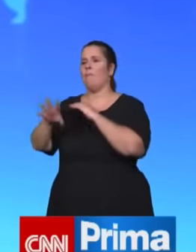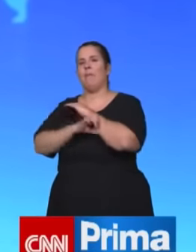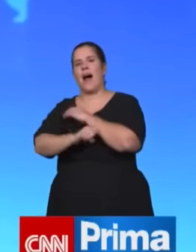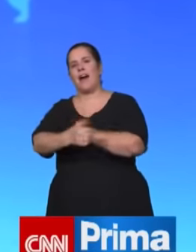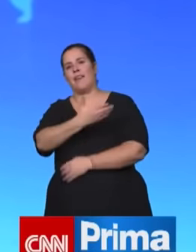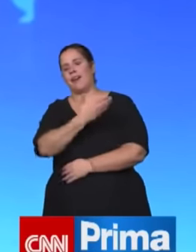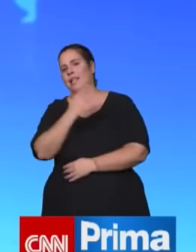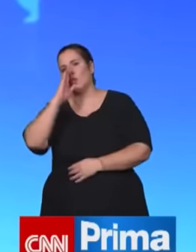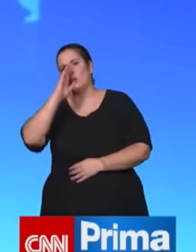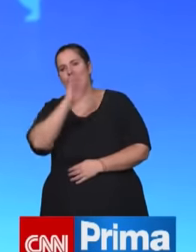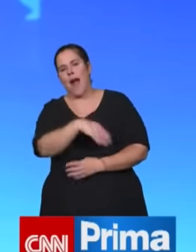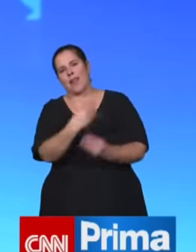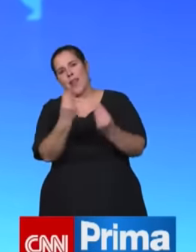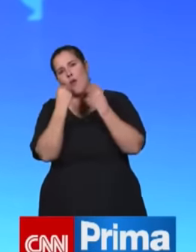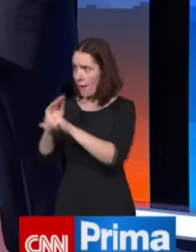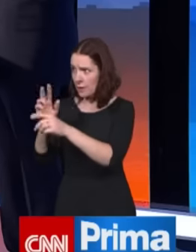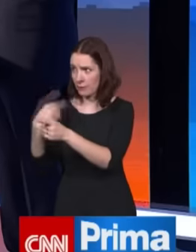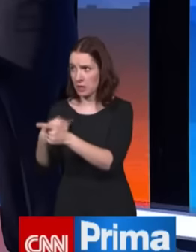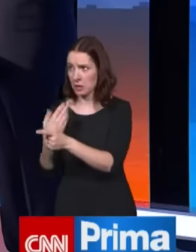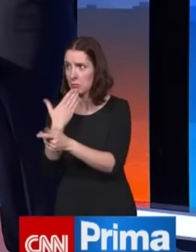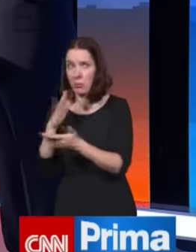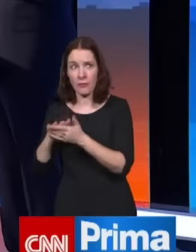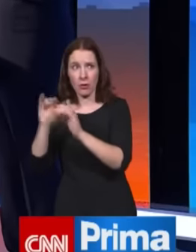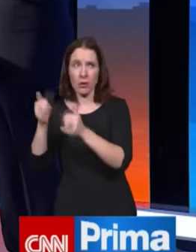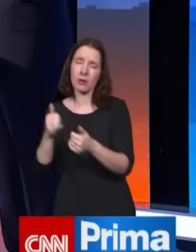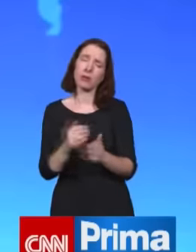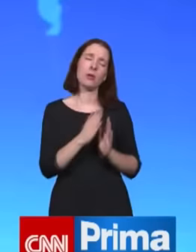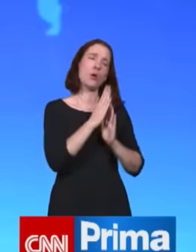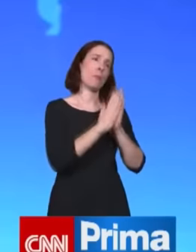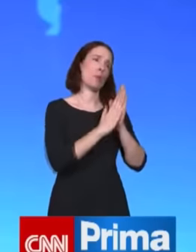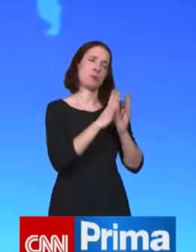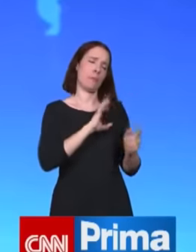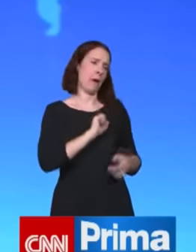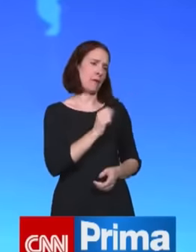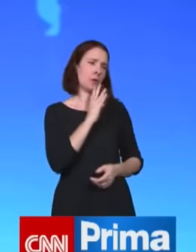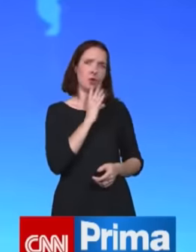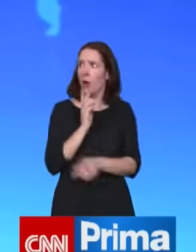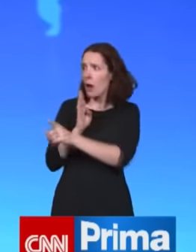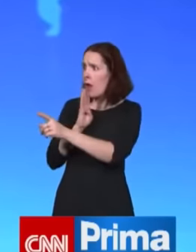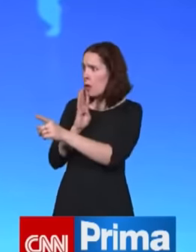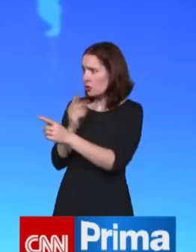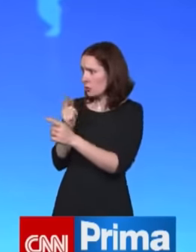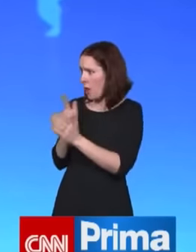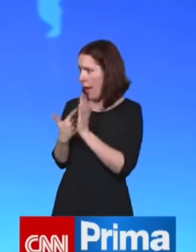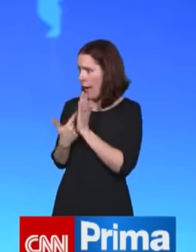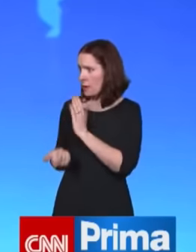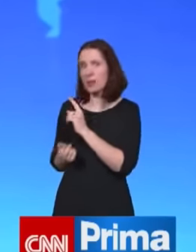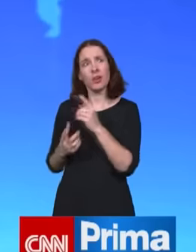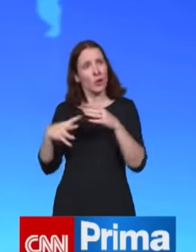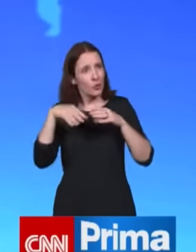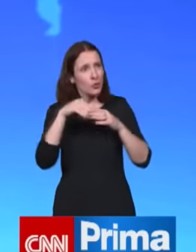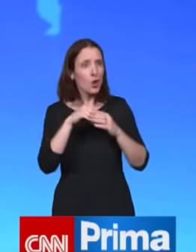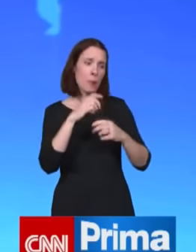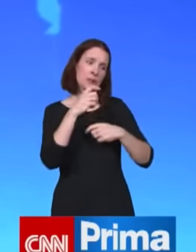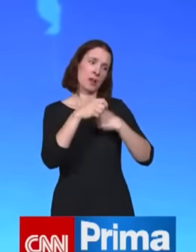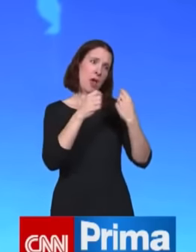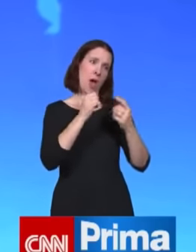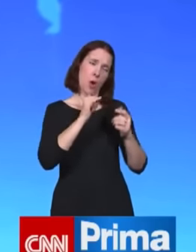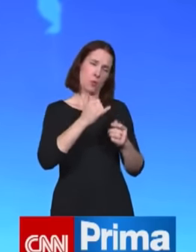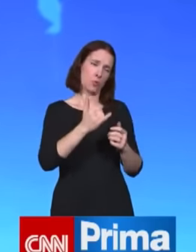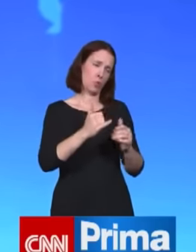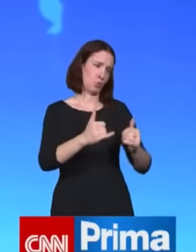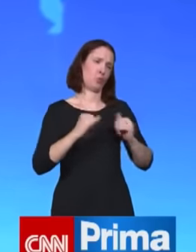Pavle, zase vás to špatně naučili. Pane Pavle, nelžete. A to není lež tohleto. A vy urážíte, vy